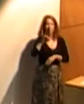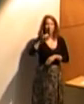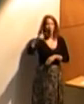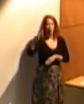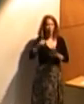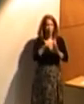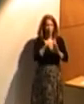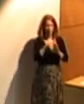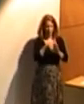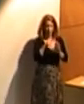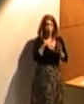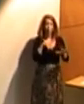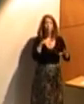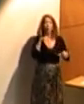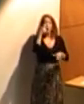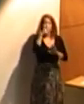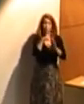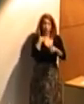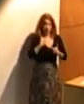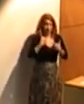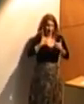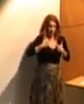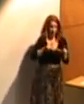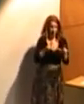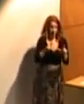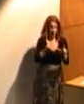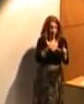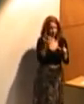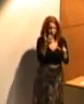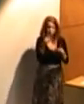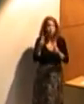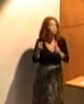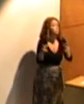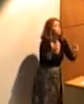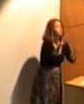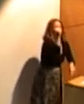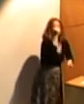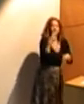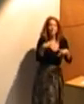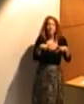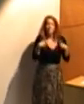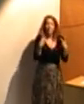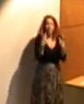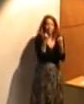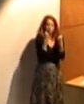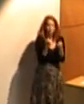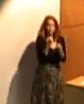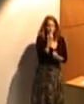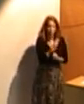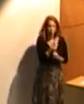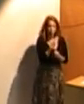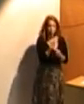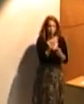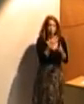liberté la liberté qui cherchent une vie bonne dans la sollicitude envers autrui